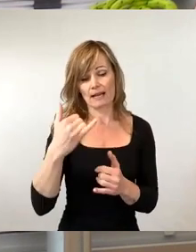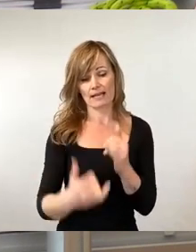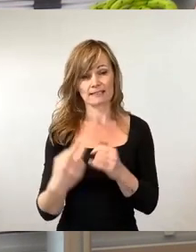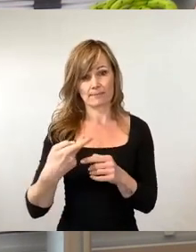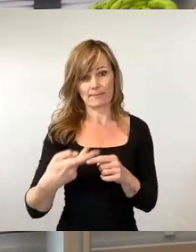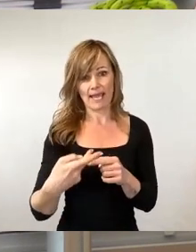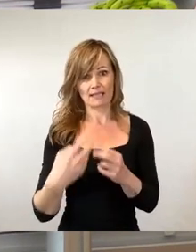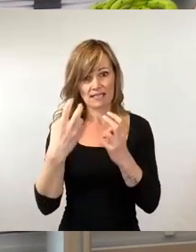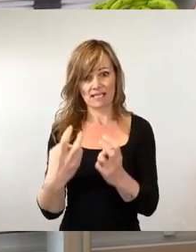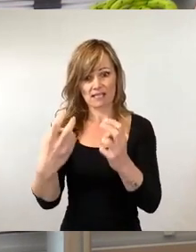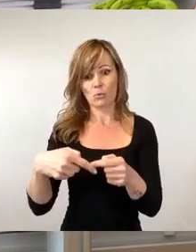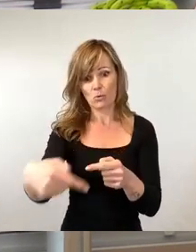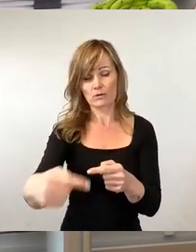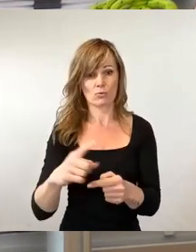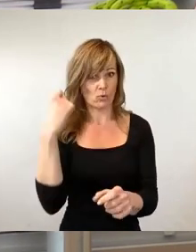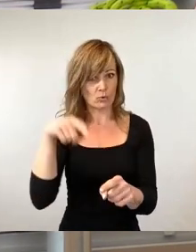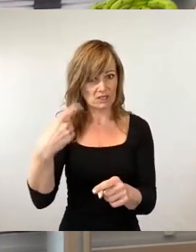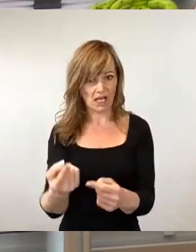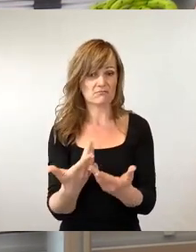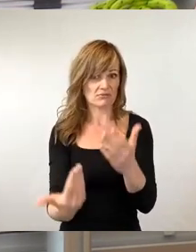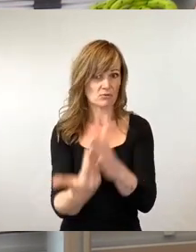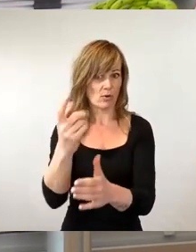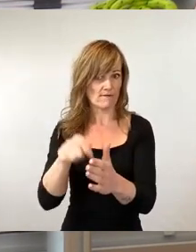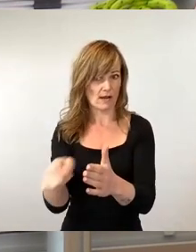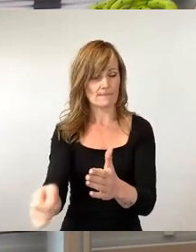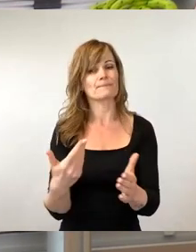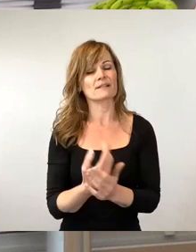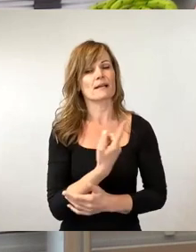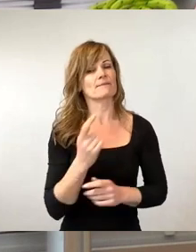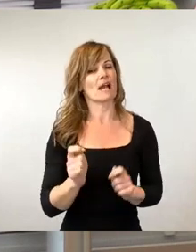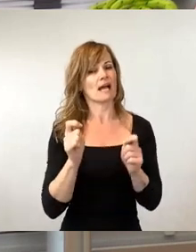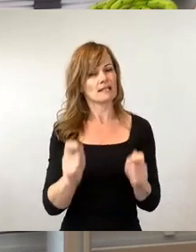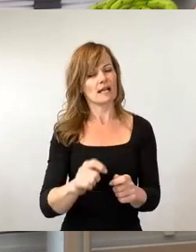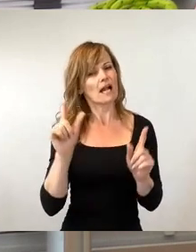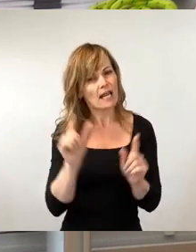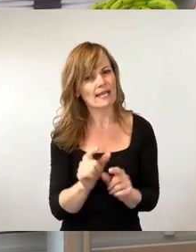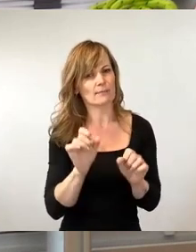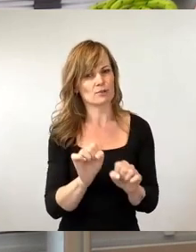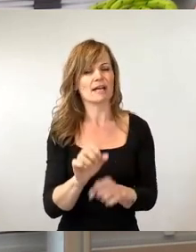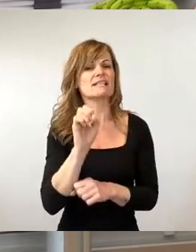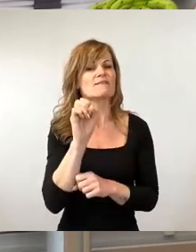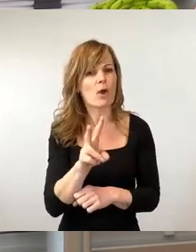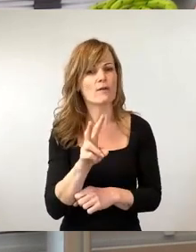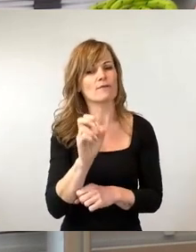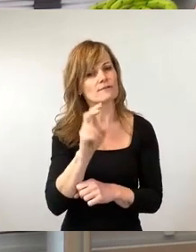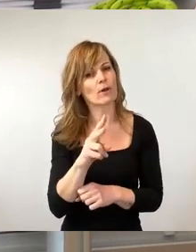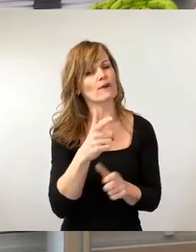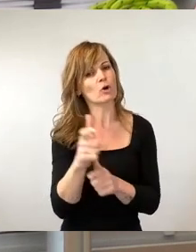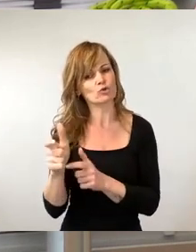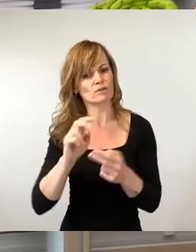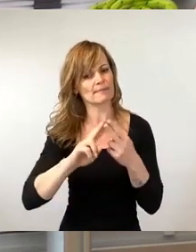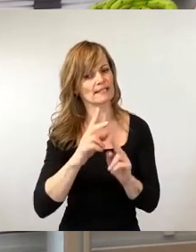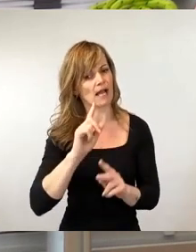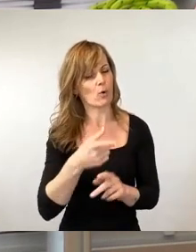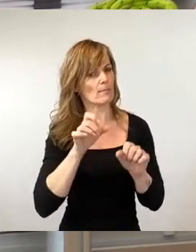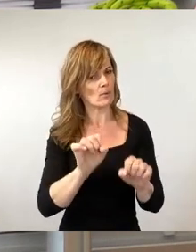wir hier die tatsächlich von der Intervention her kleinere Variante. Man kann auch 12 Ausschussmitglieder nehmen. Wir haben jetzt hier gesagt, gehen